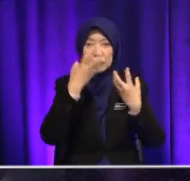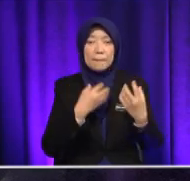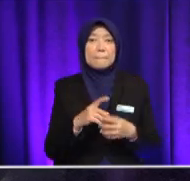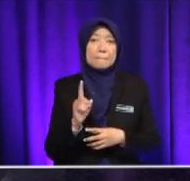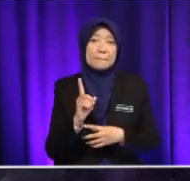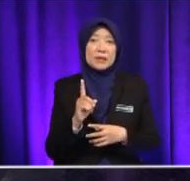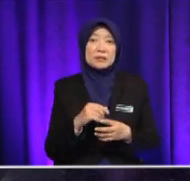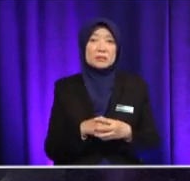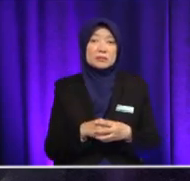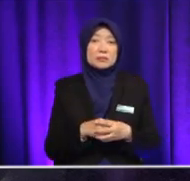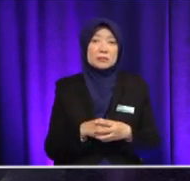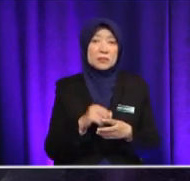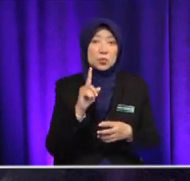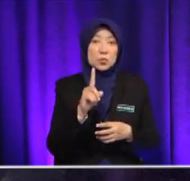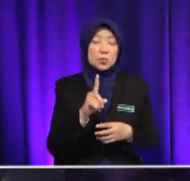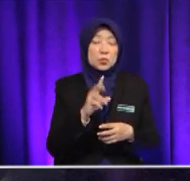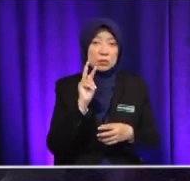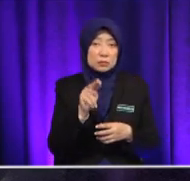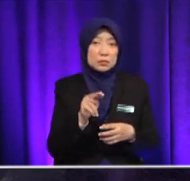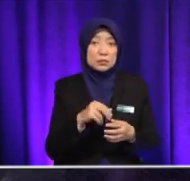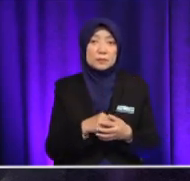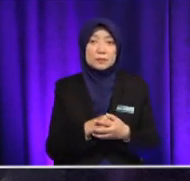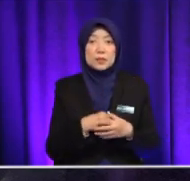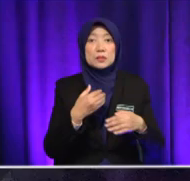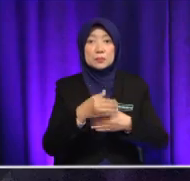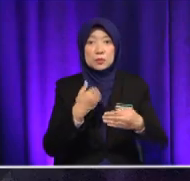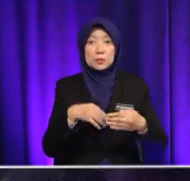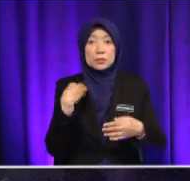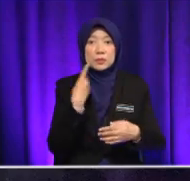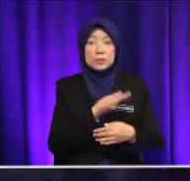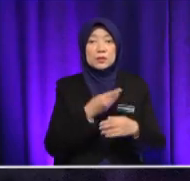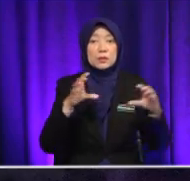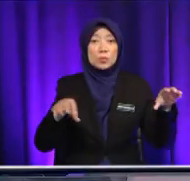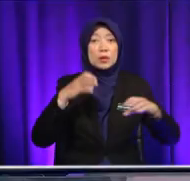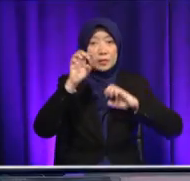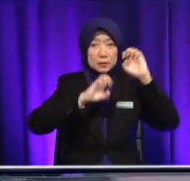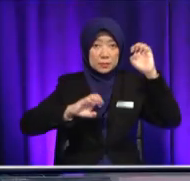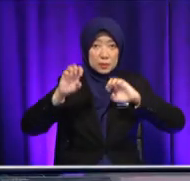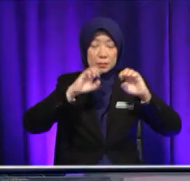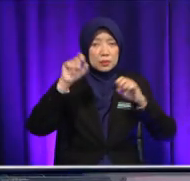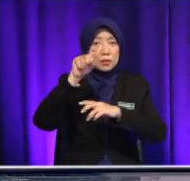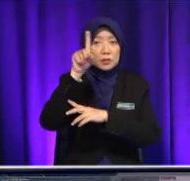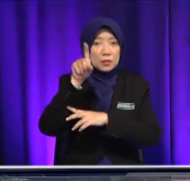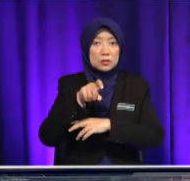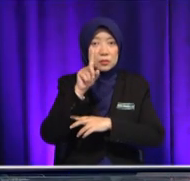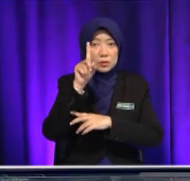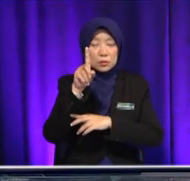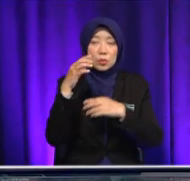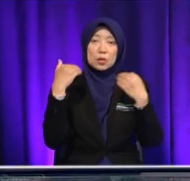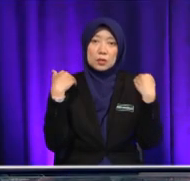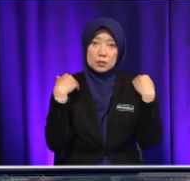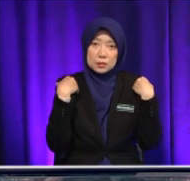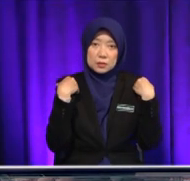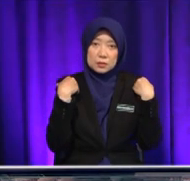baik. Okey. So yang sebelum kita jalankan eksperimen, cikgu nak tanya Sean satu. Okey. Ada uji